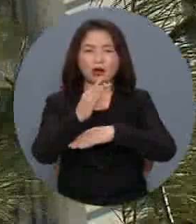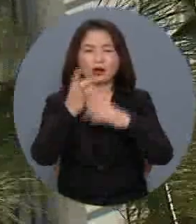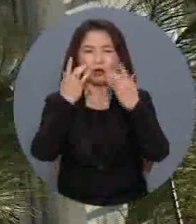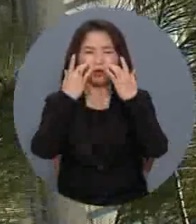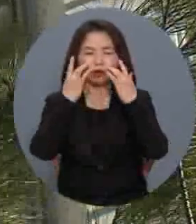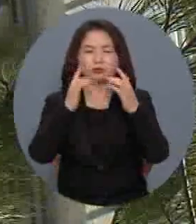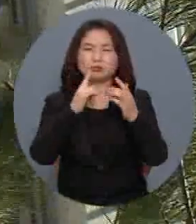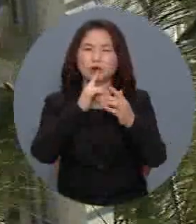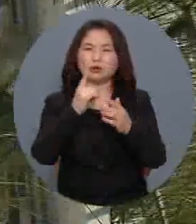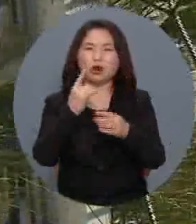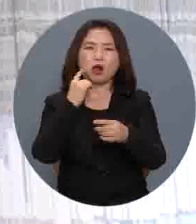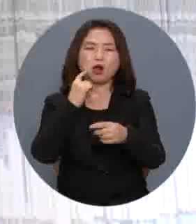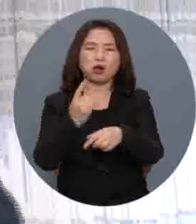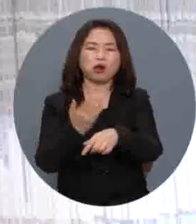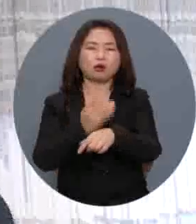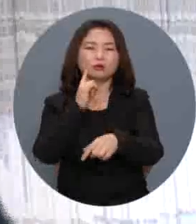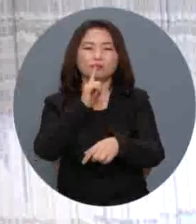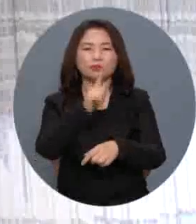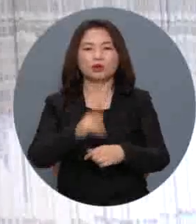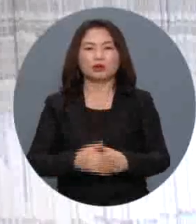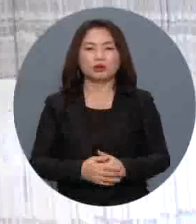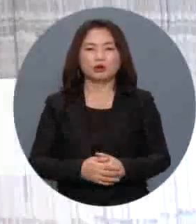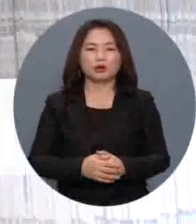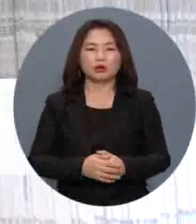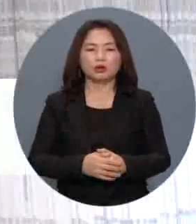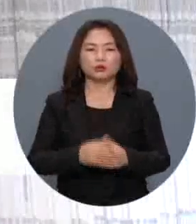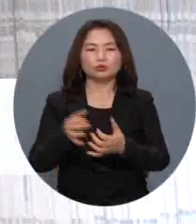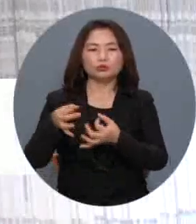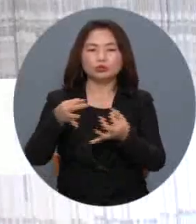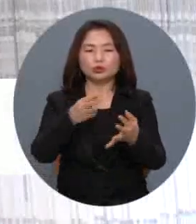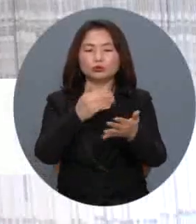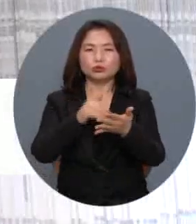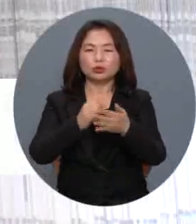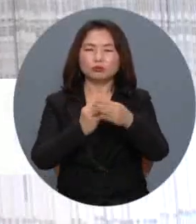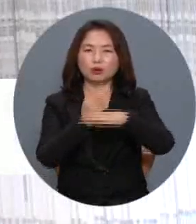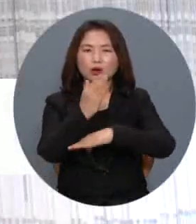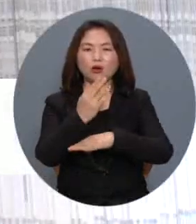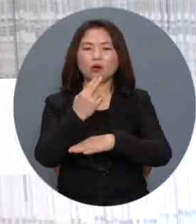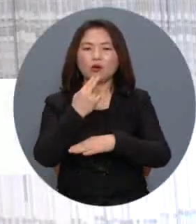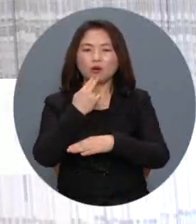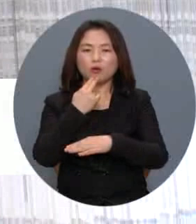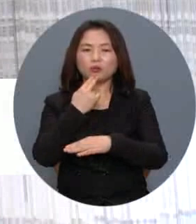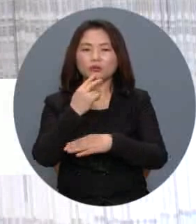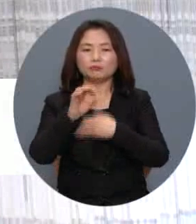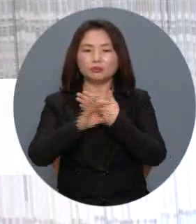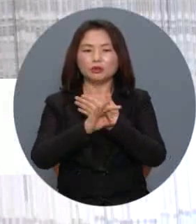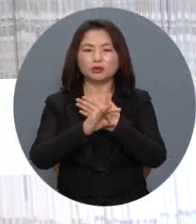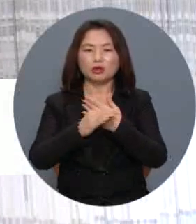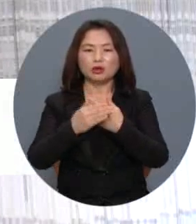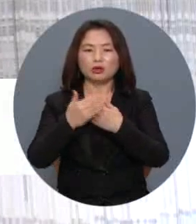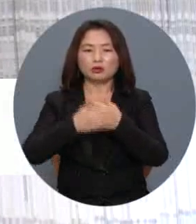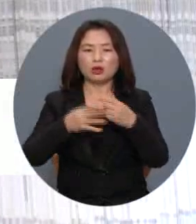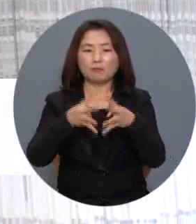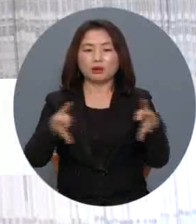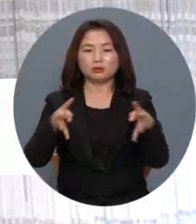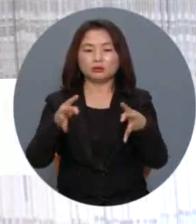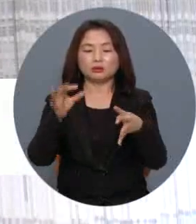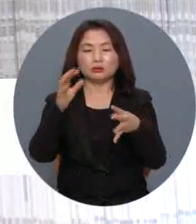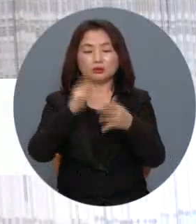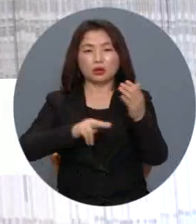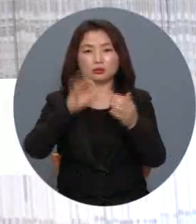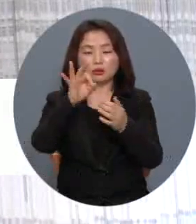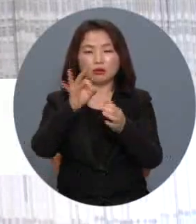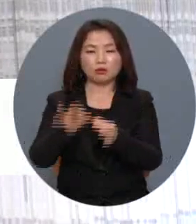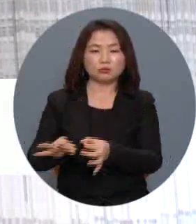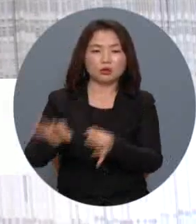지적도 제기되고 있습니다. 투기자 가수요가 없다라고 그렇게 본다라면 대구 지역이 이렇게 아파트 가격이